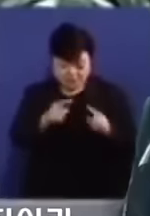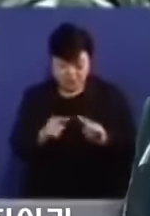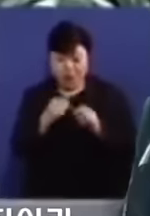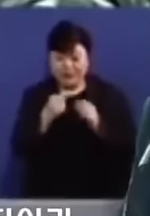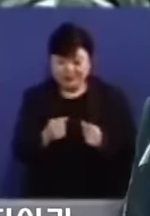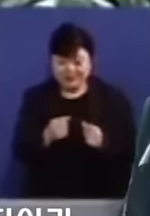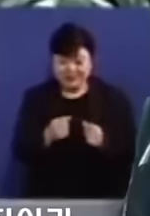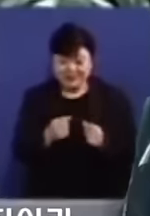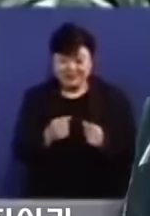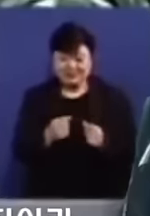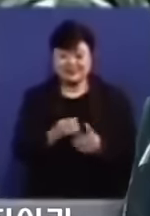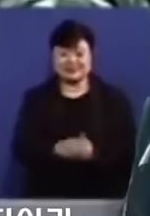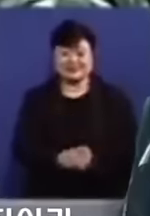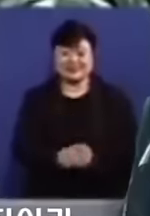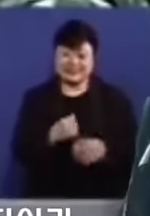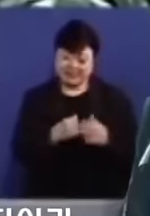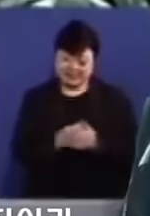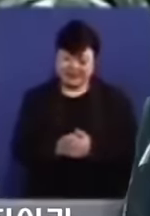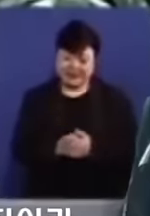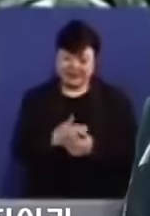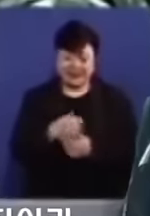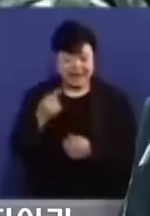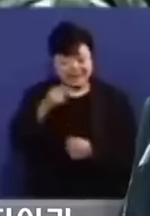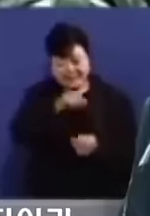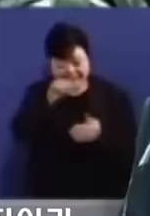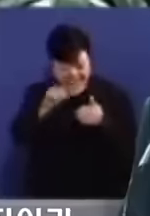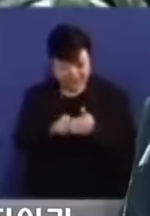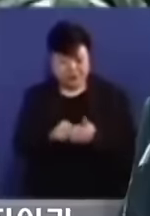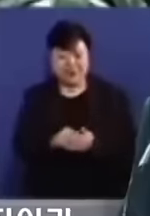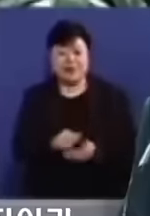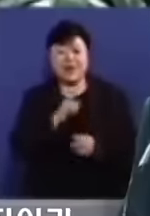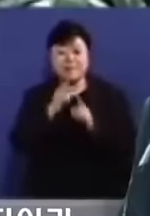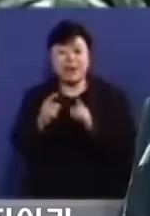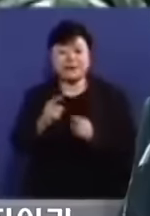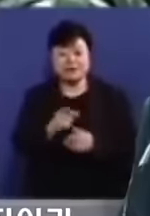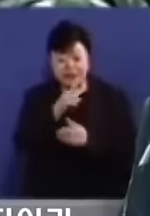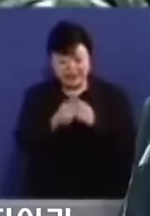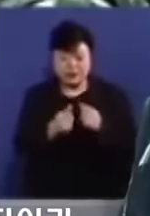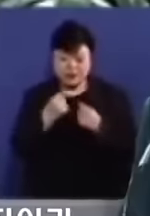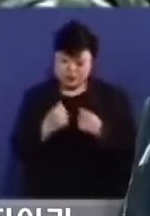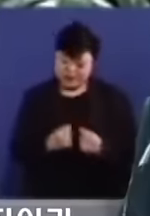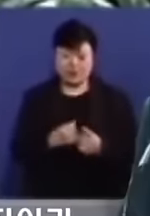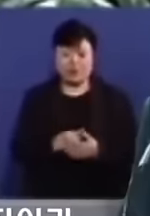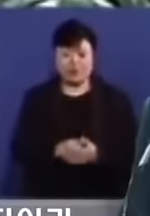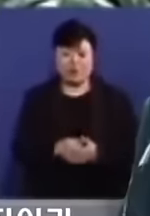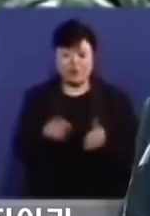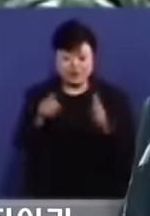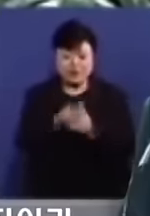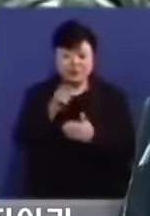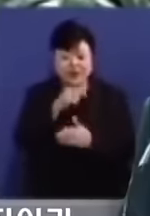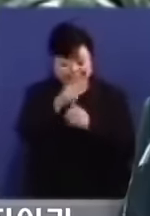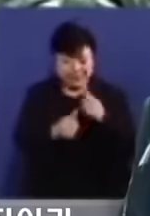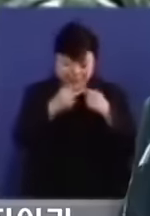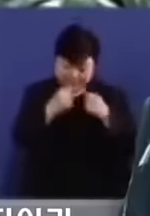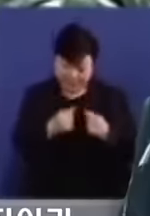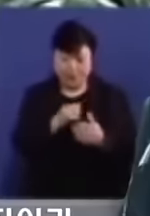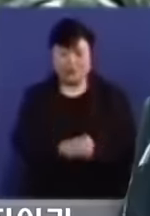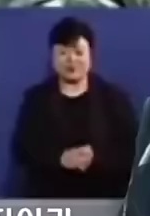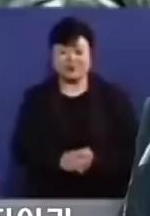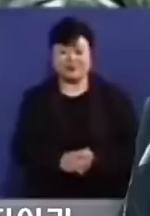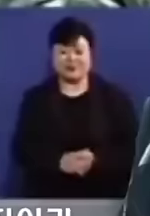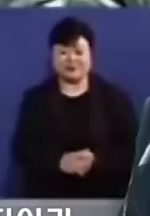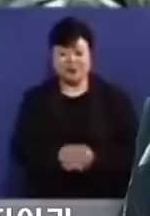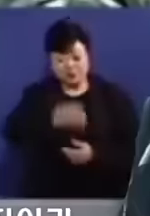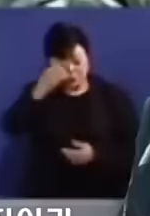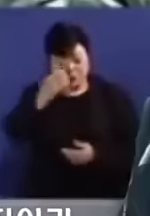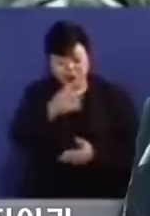계신다. 그러니 나의 생애 속에 말 속에 하나님이 와 계시고, 믿음 속에 하나님이 와 계시고,